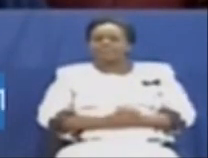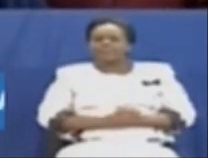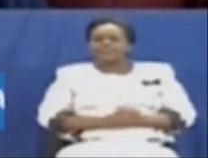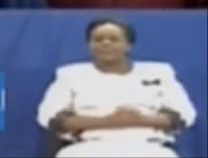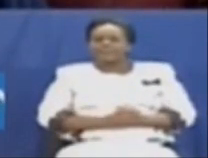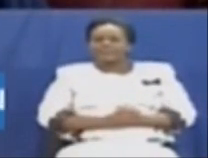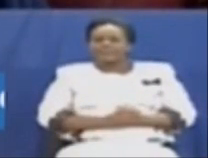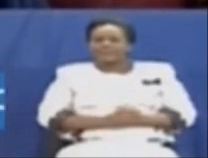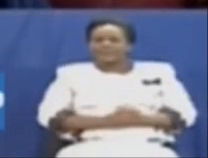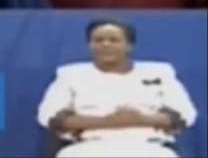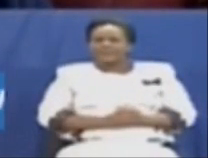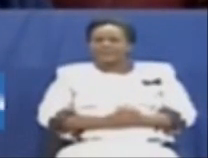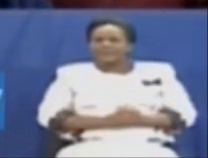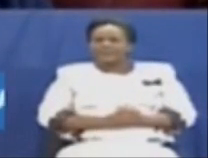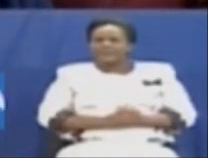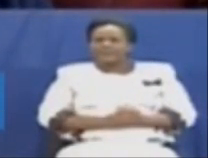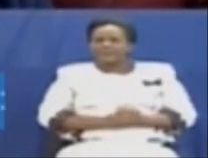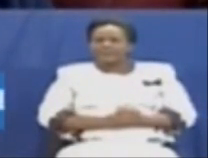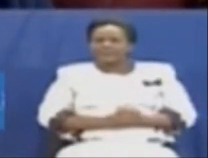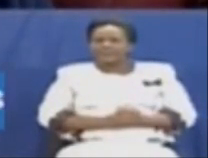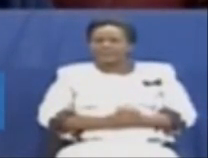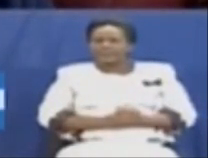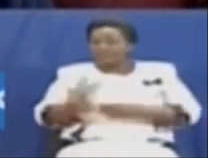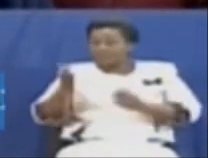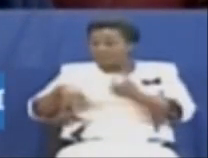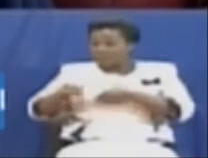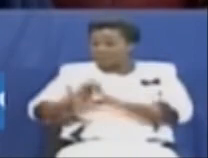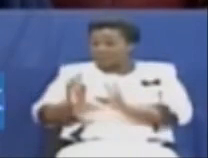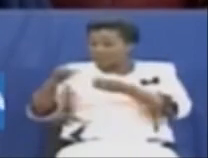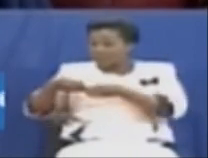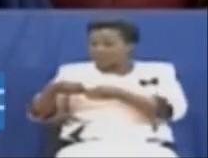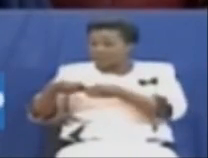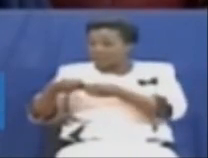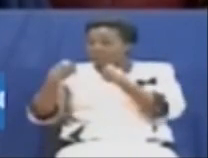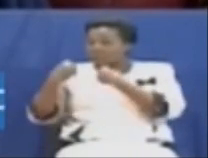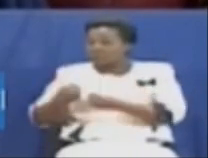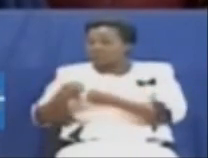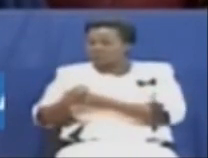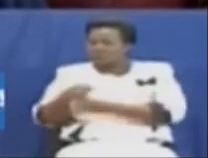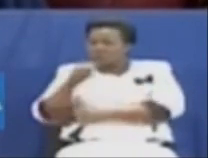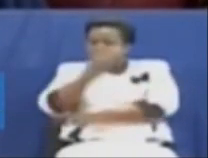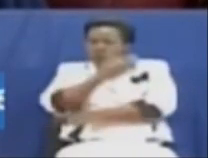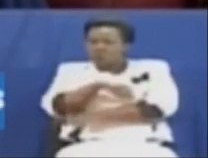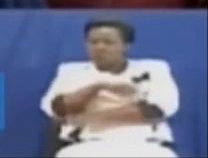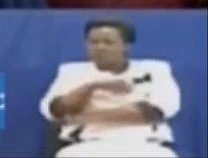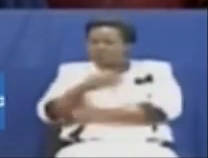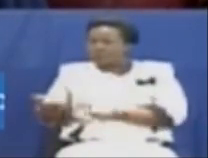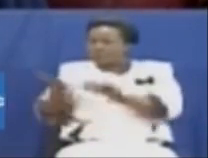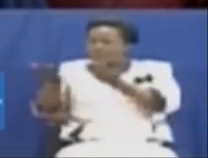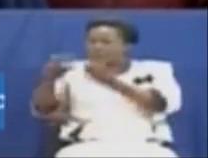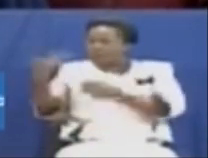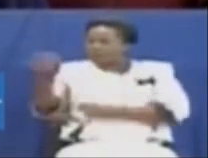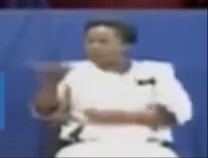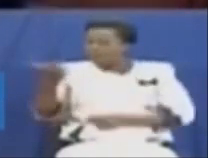Asante. Mwenyekiti wa kamati ya kudumu ya bunge ya huduma na maendeleo ya jamii,